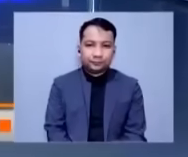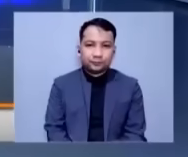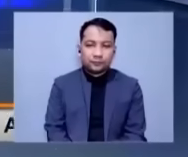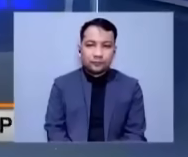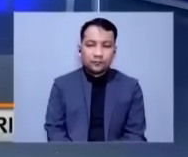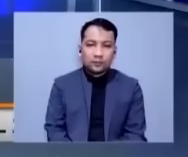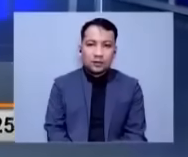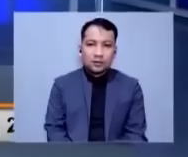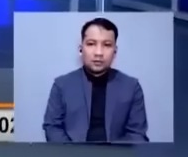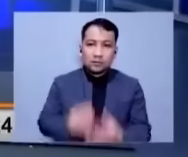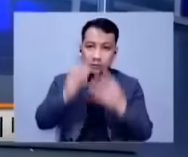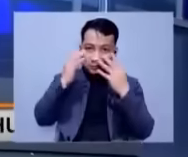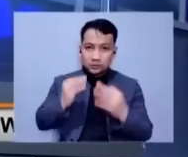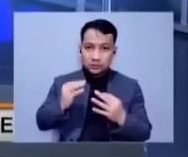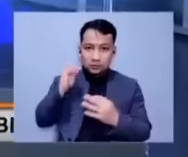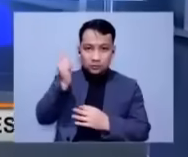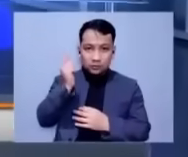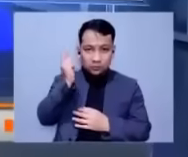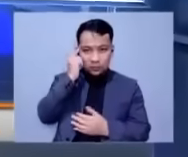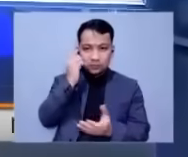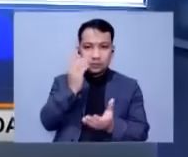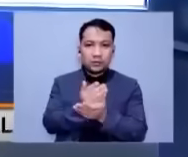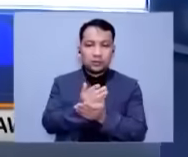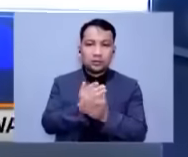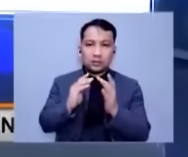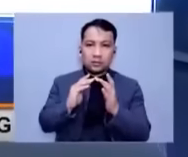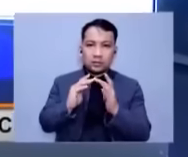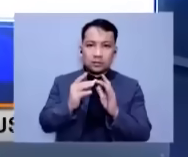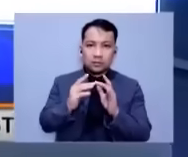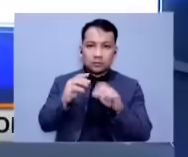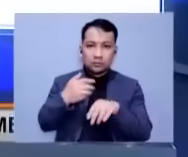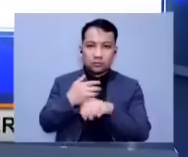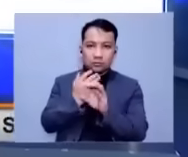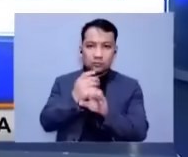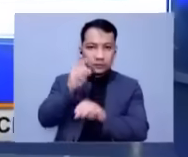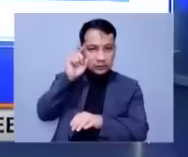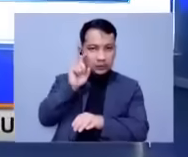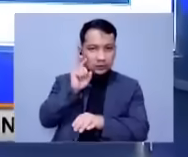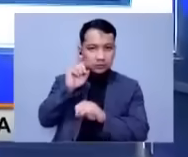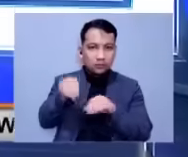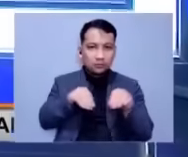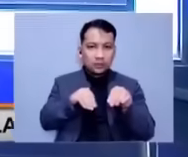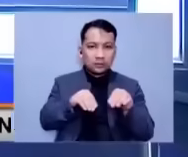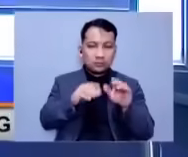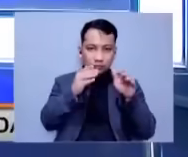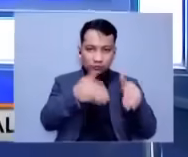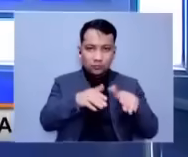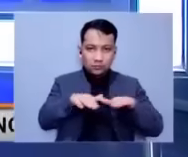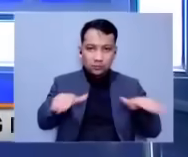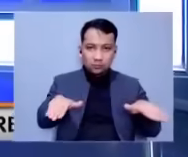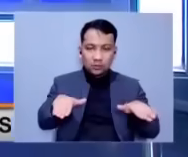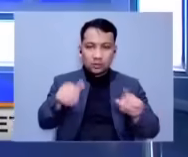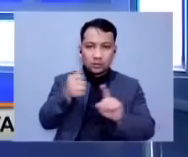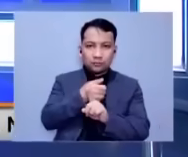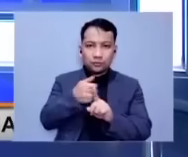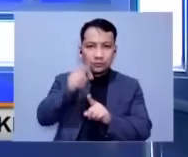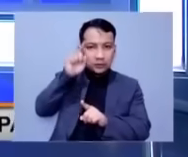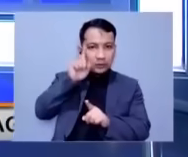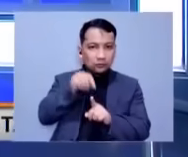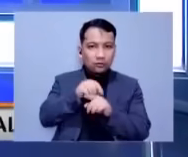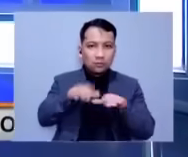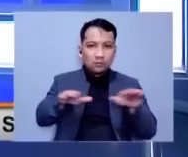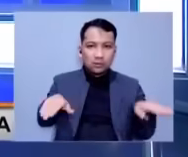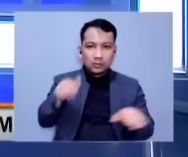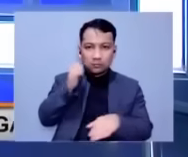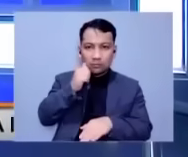Desidido ang gobyerno na tuldukan ang online sexual exploitation, partikular sa mga bata, karamihan sa mga biktima, mga batang babae at